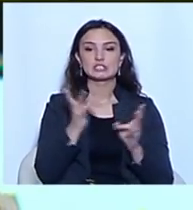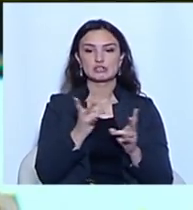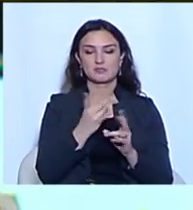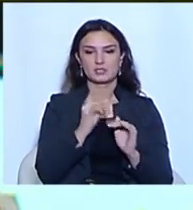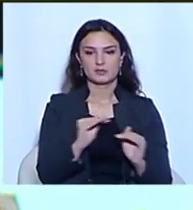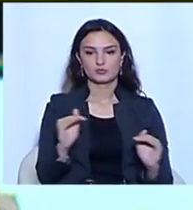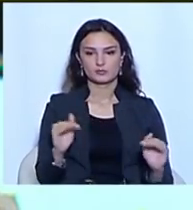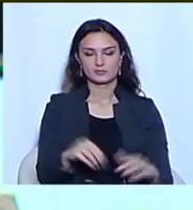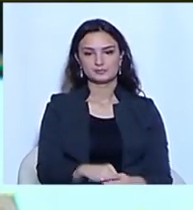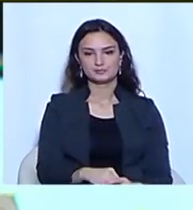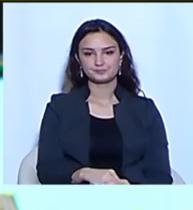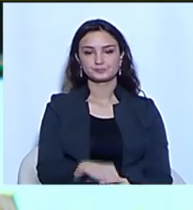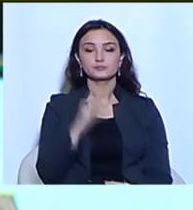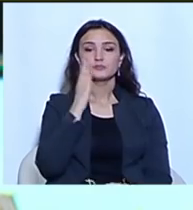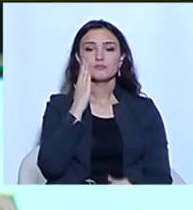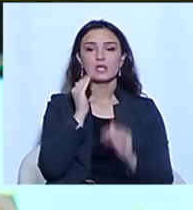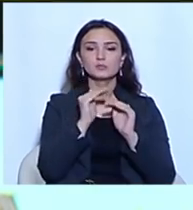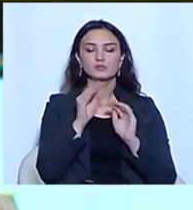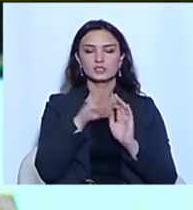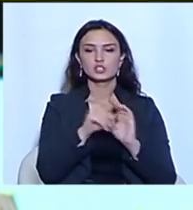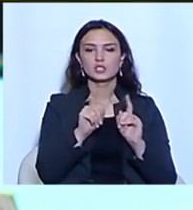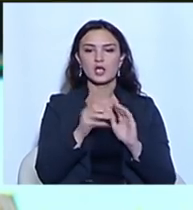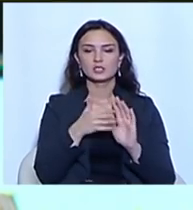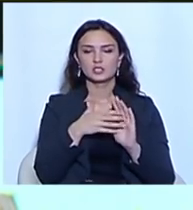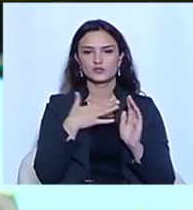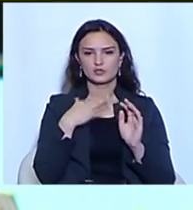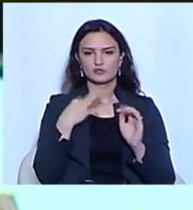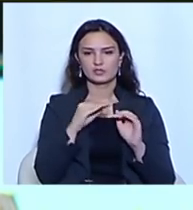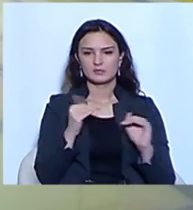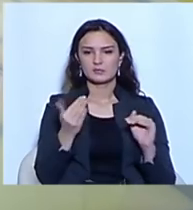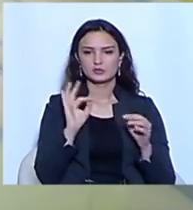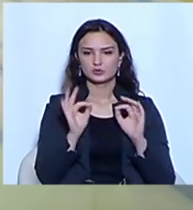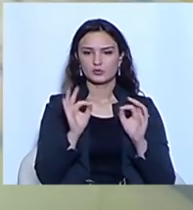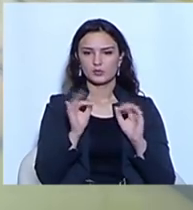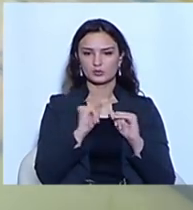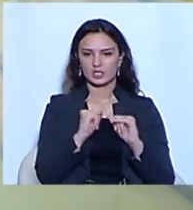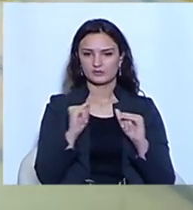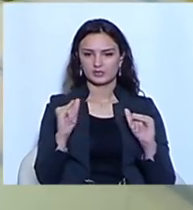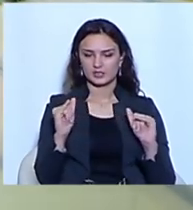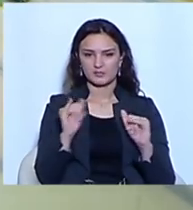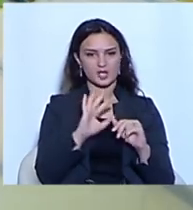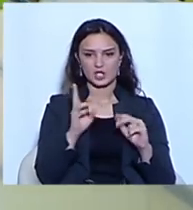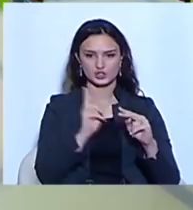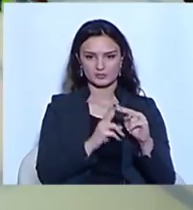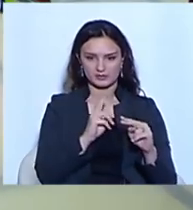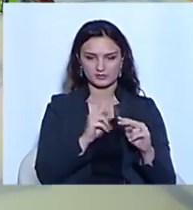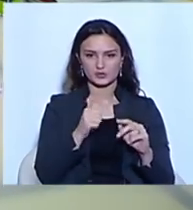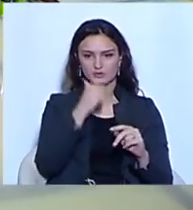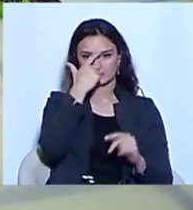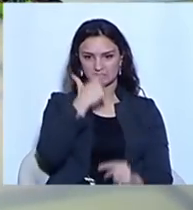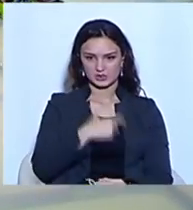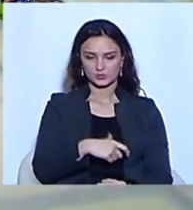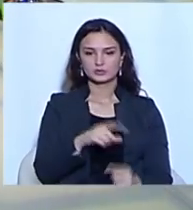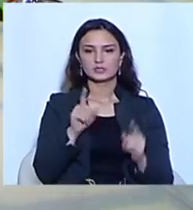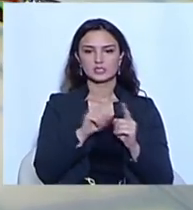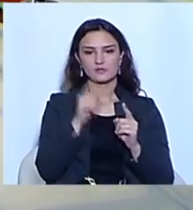ჭირდებათ ბავშვებს? სინამდვილეში რა აკლიათ ჩვენ შვილებს იმისათვის რომ მათი ნორმალური განვითარება არ შეფერხდეს, როგორც ფიზიკური,